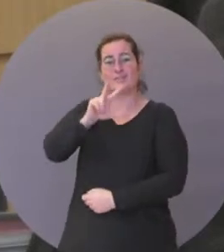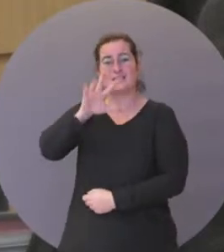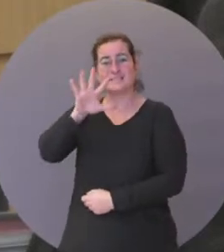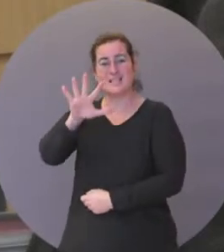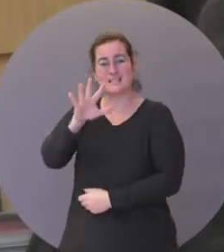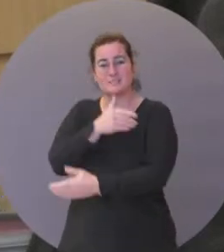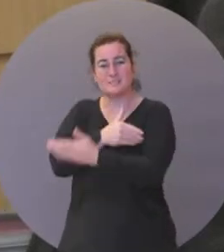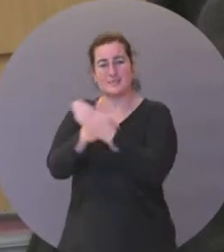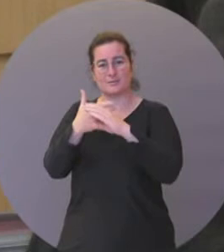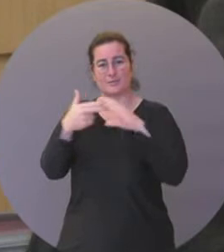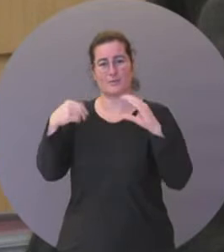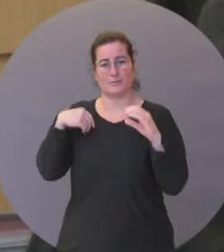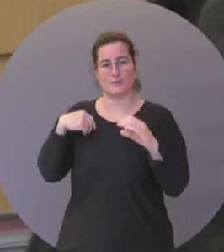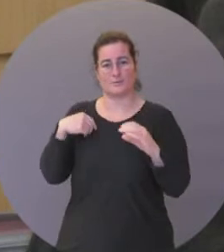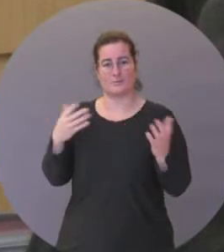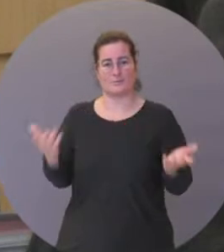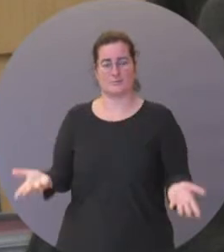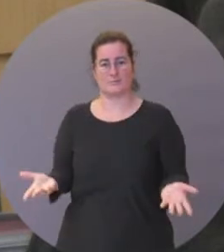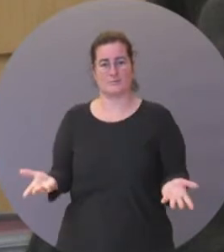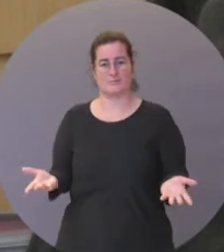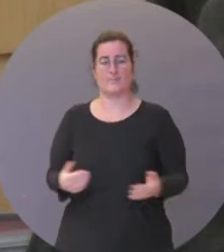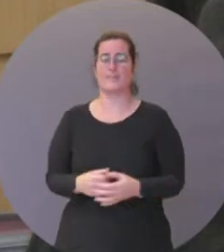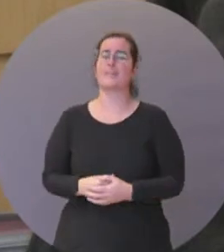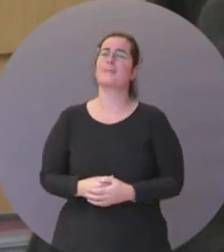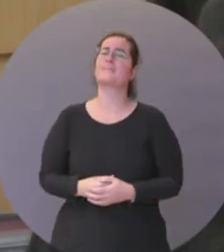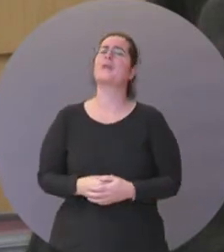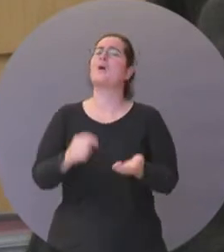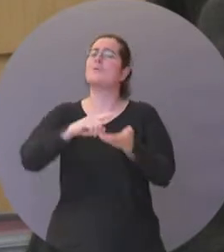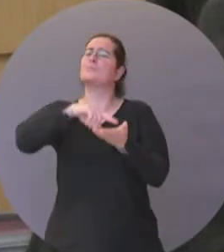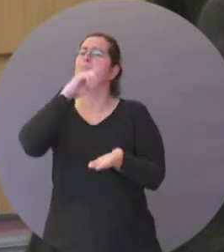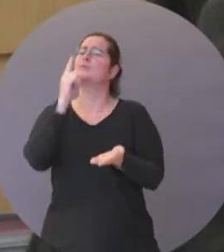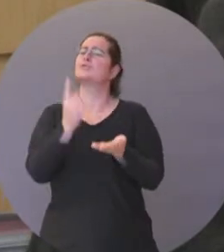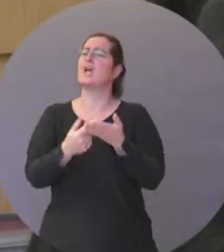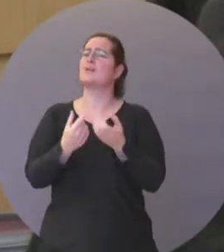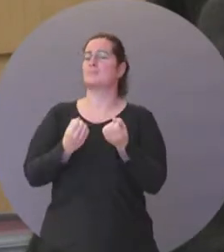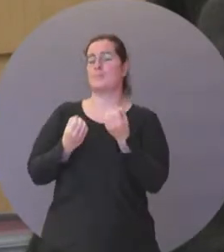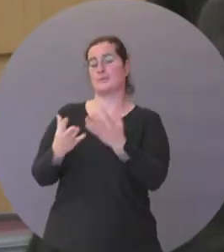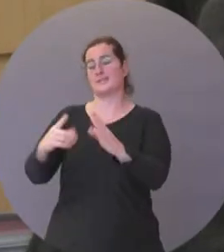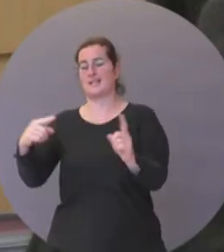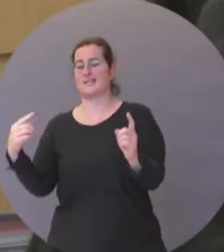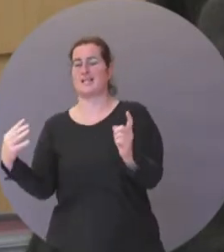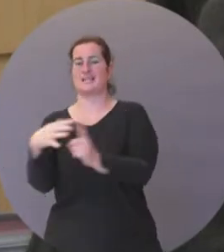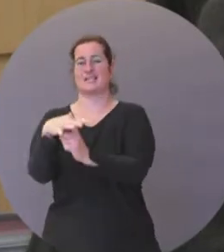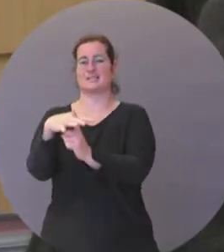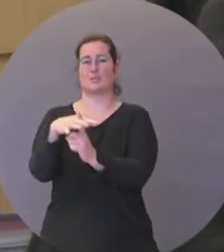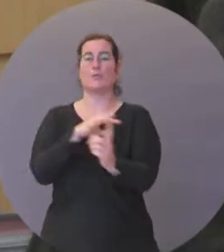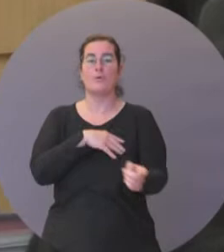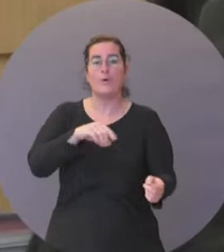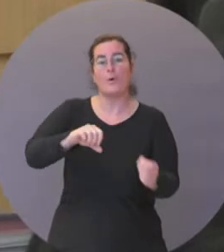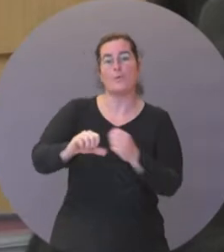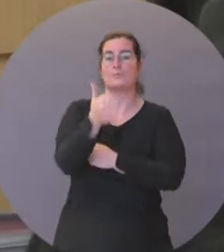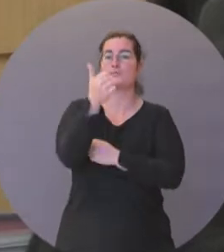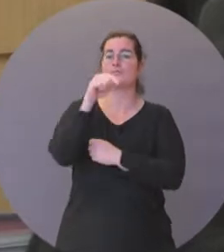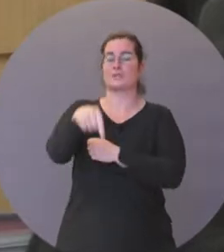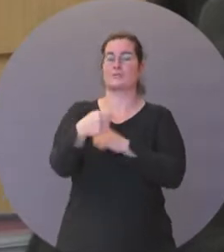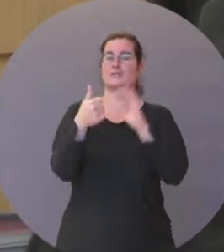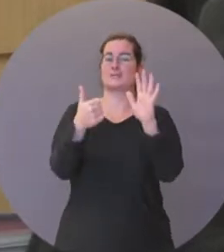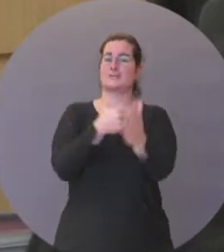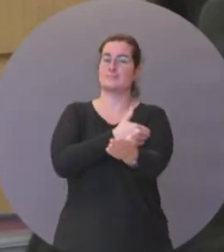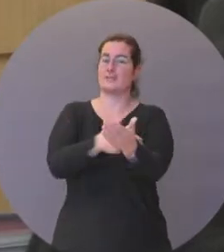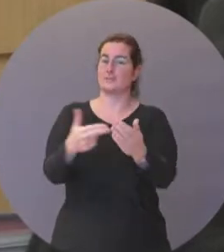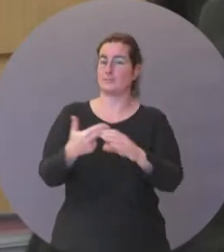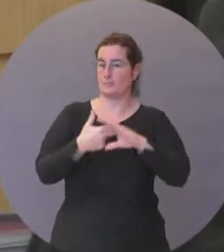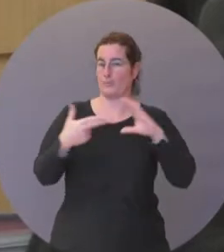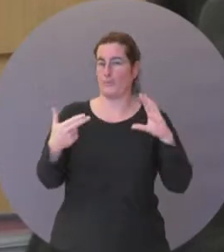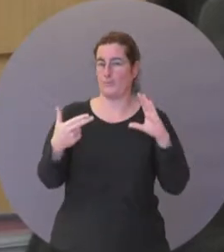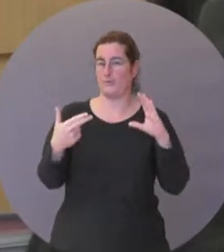le budget consacré à l'offre d'insertion n'est lui dans notre département que de 11,6 millions d'euros soit